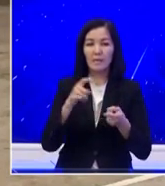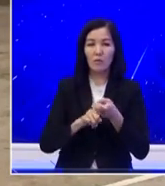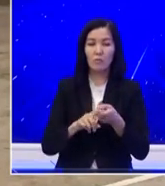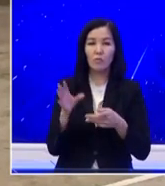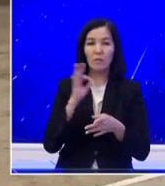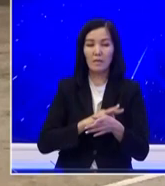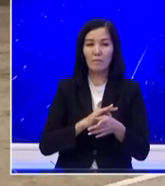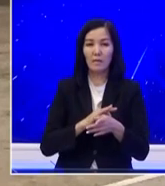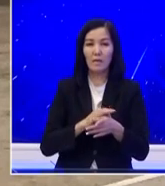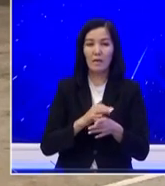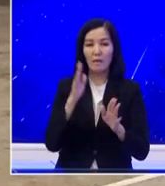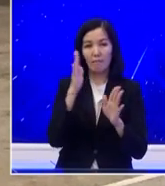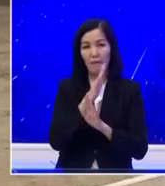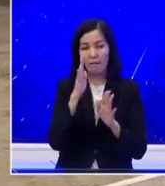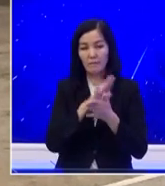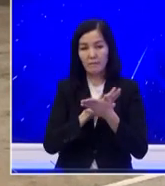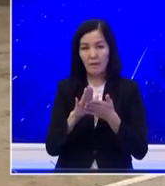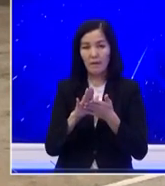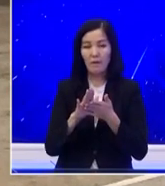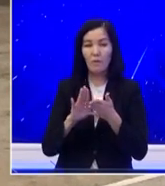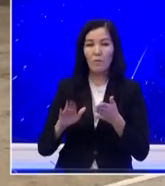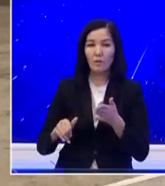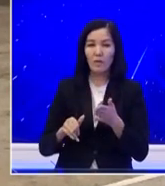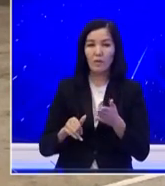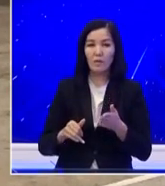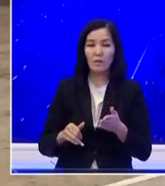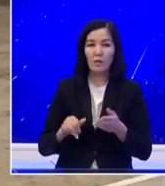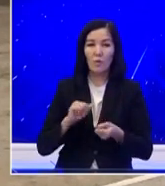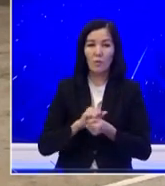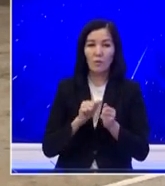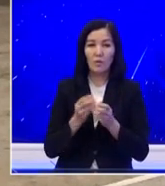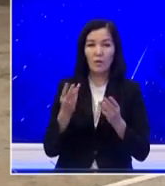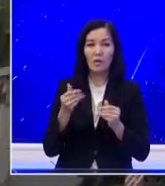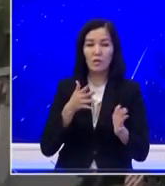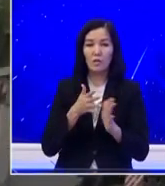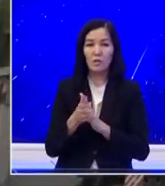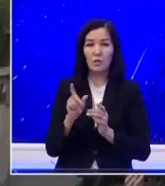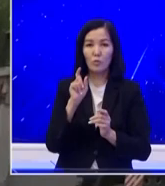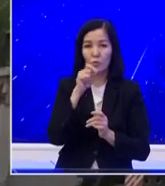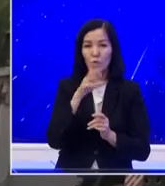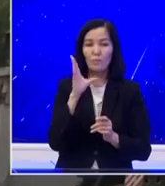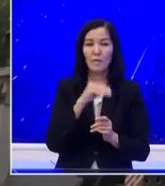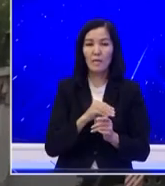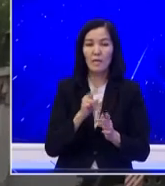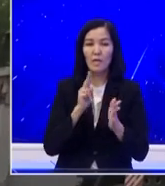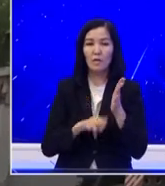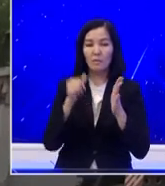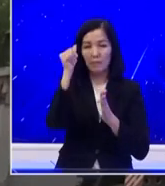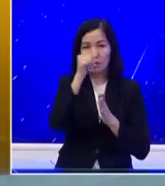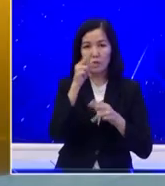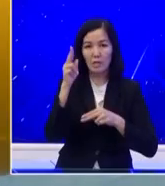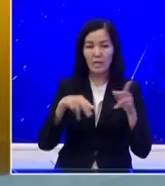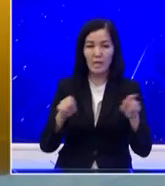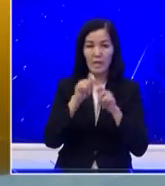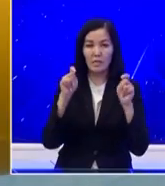тиімді. Алдымен экология жақсарат, сосын отынға кететін қаражат үнемделеді. Бұл нысанда 70-ші жылдары тұрғызылған,